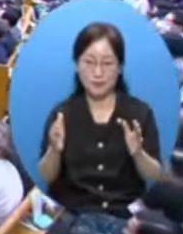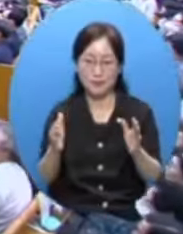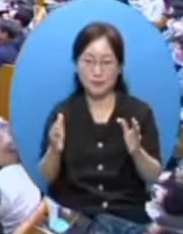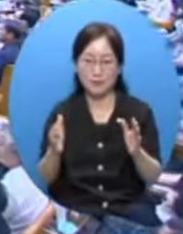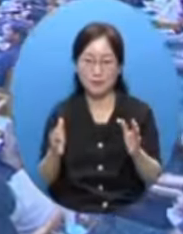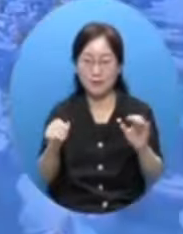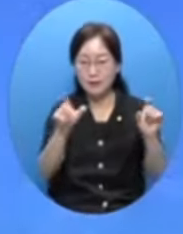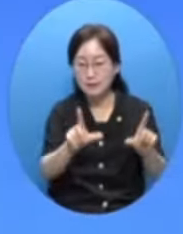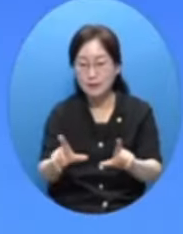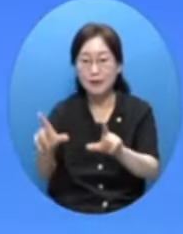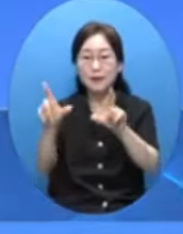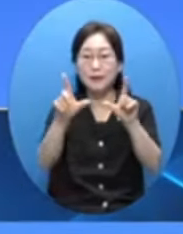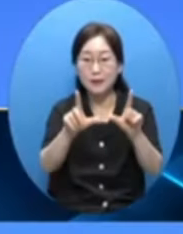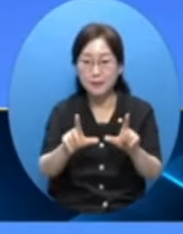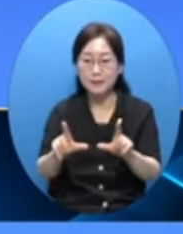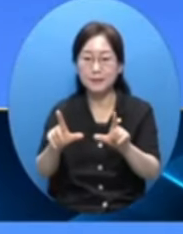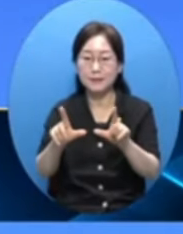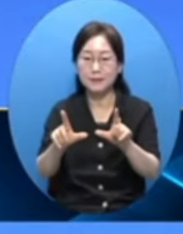삶의